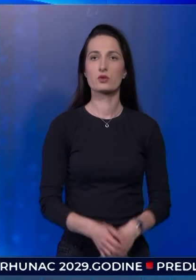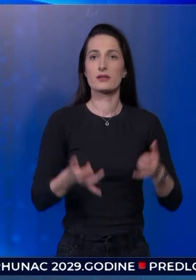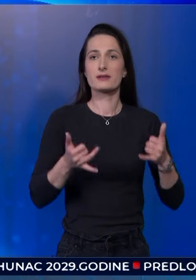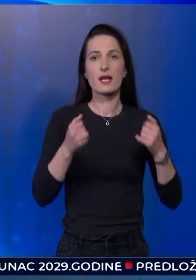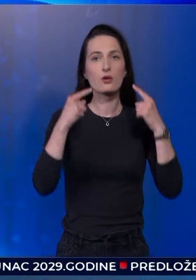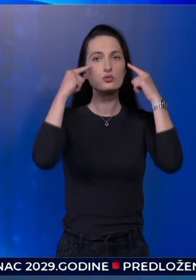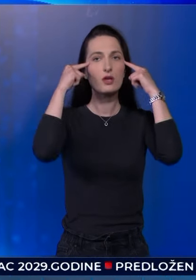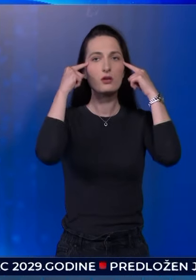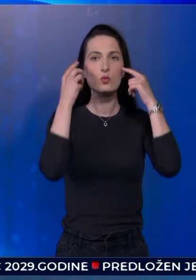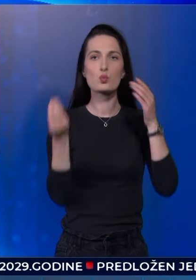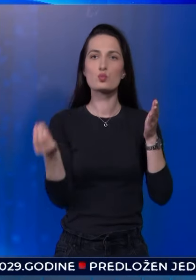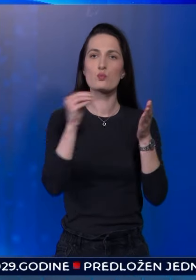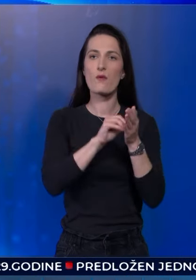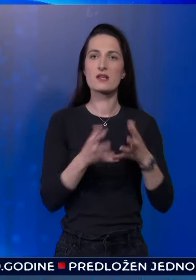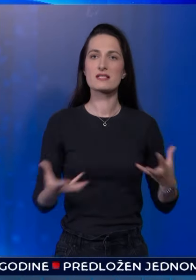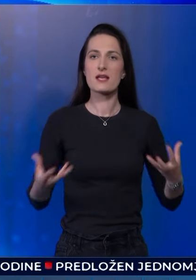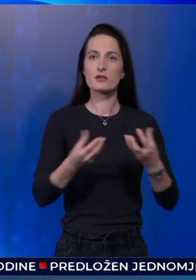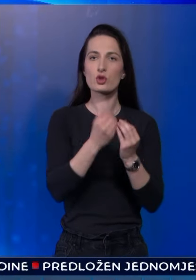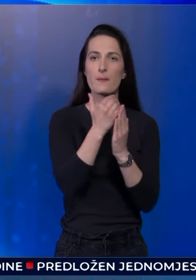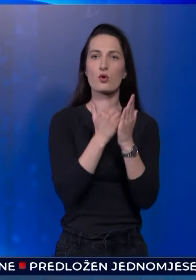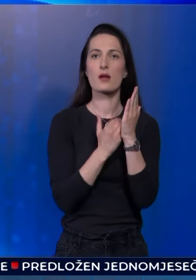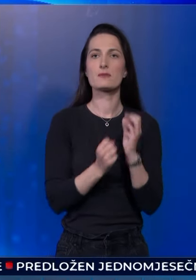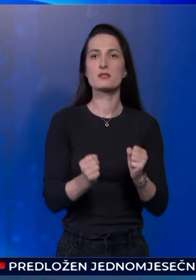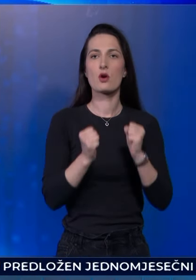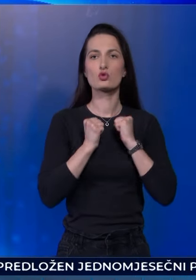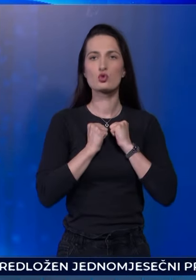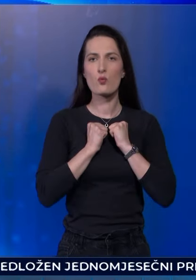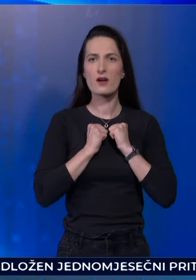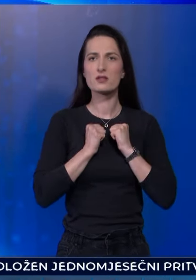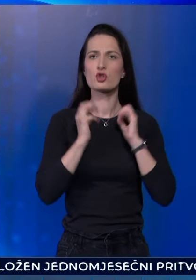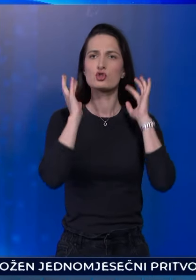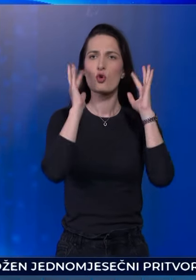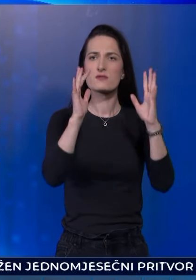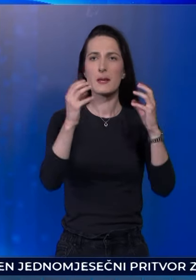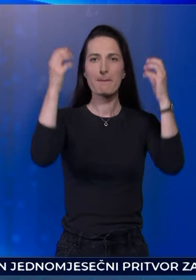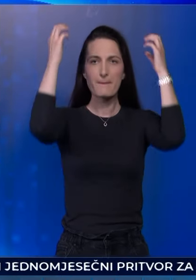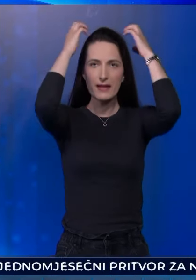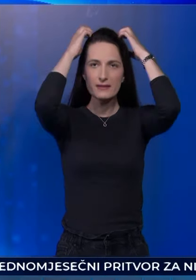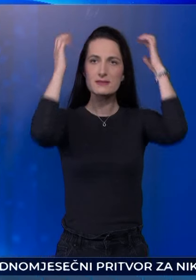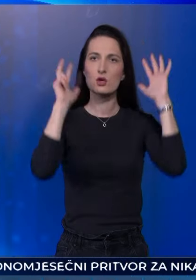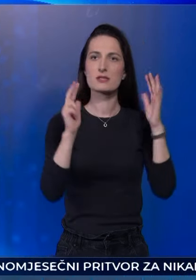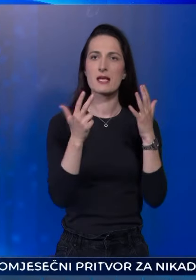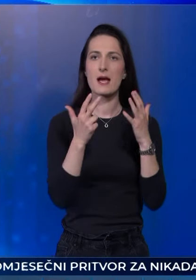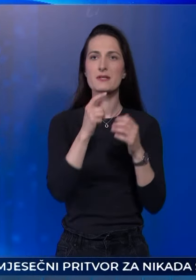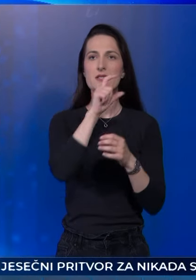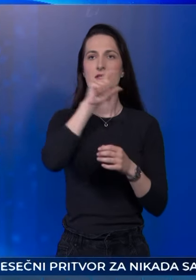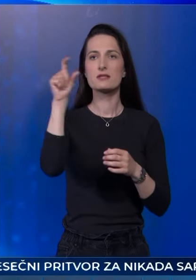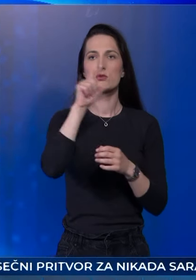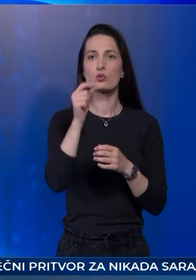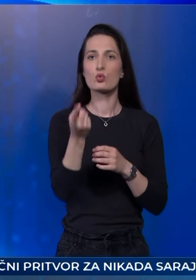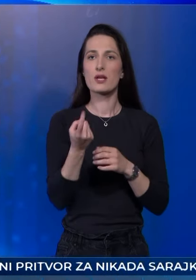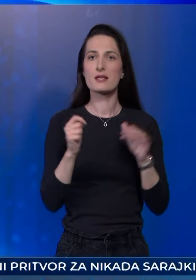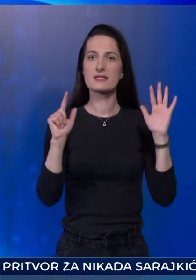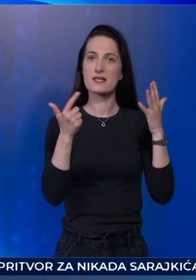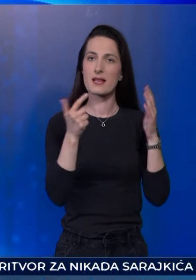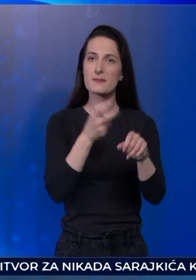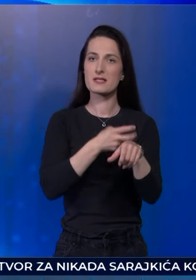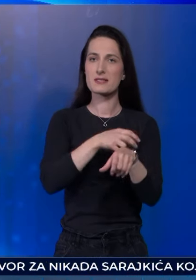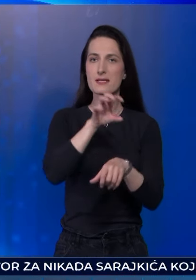Trenutno je Kina uspostavila zajedničke programe za očuvanje džinovskih pandi sa 18 institucija